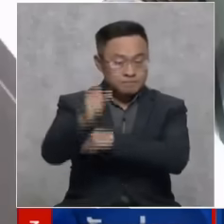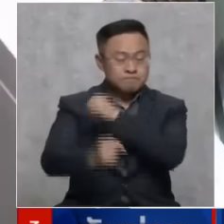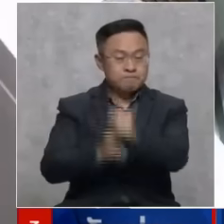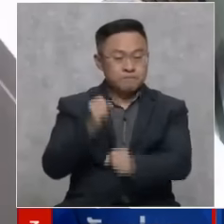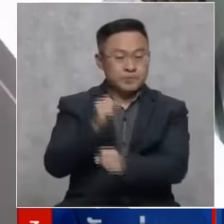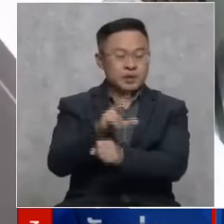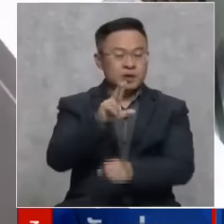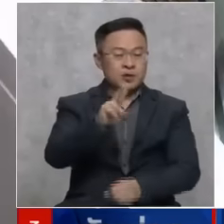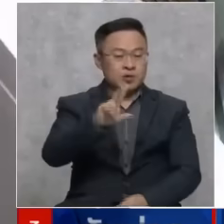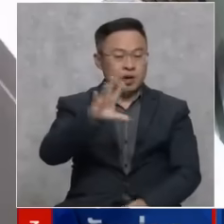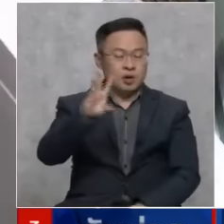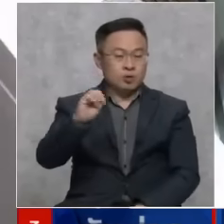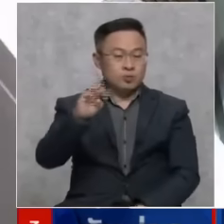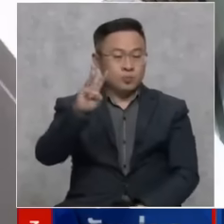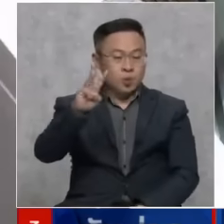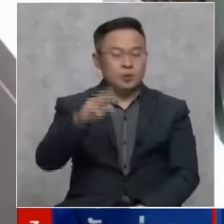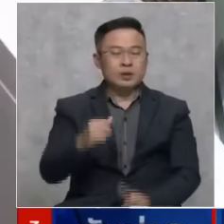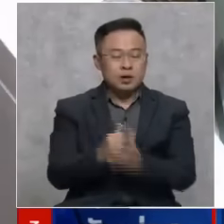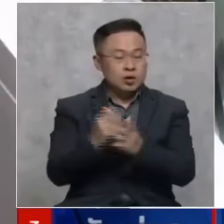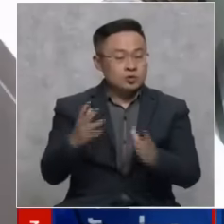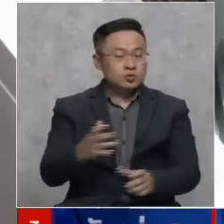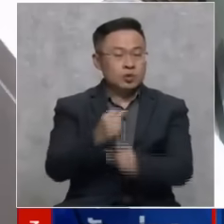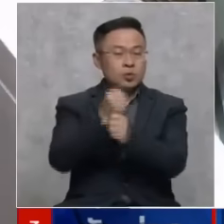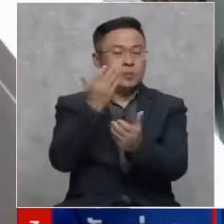สมีทรัพย์สินเพิ่มขึ้น